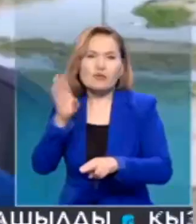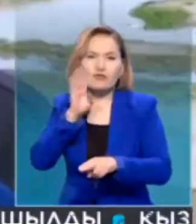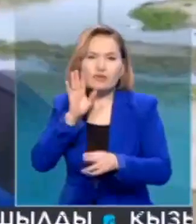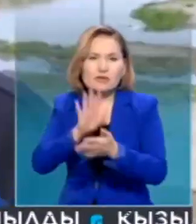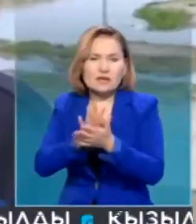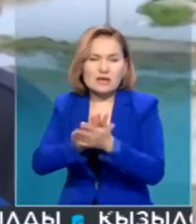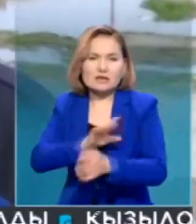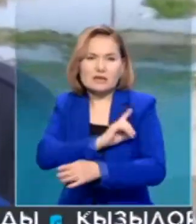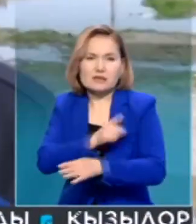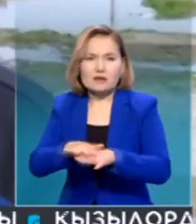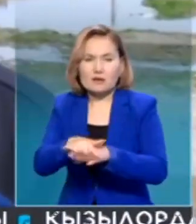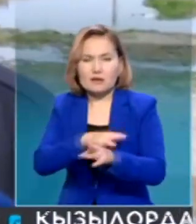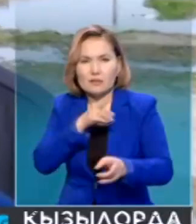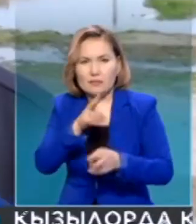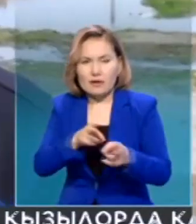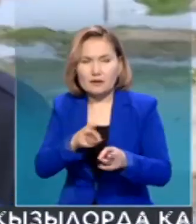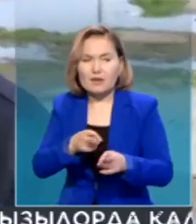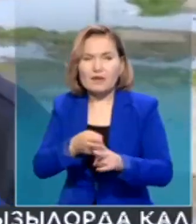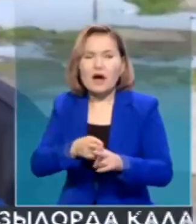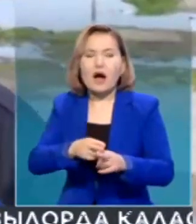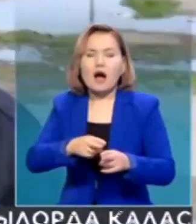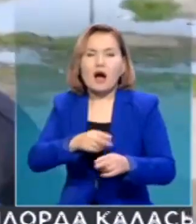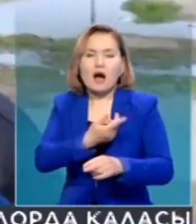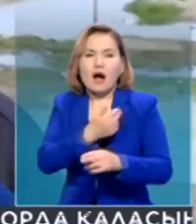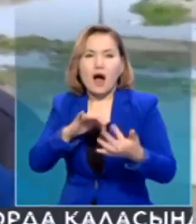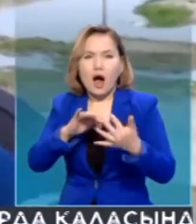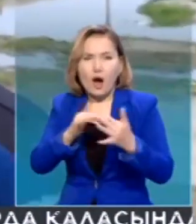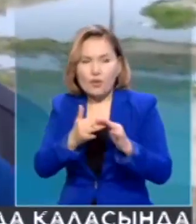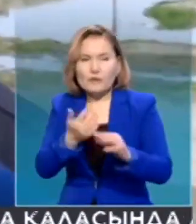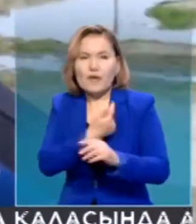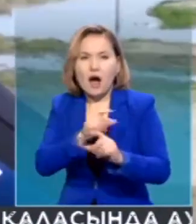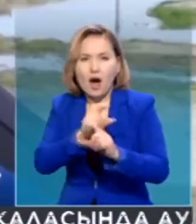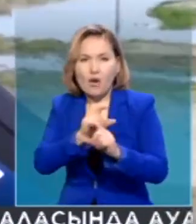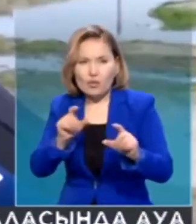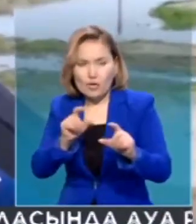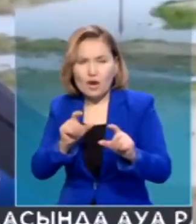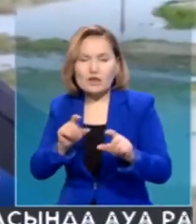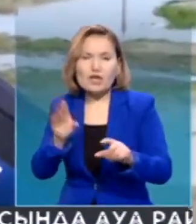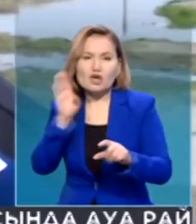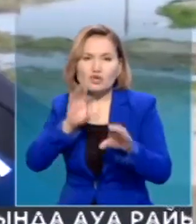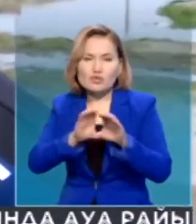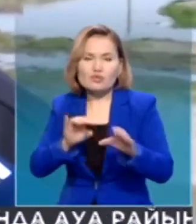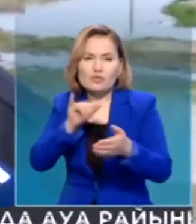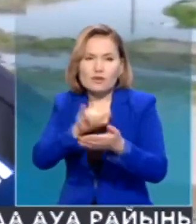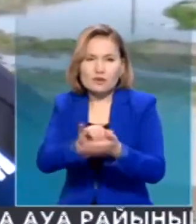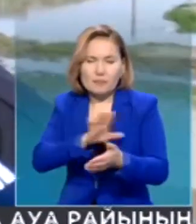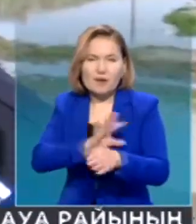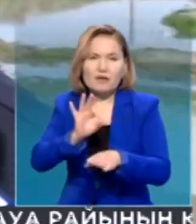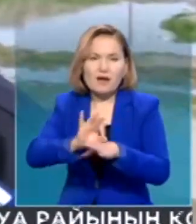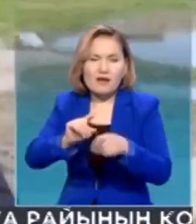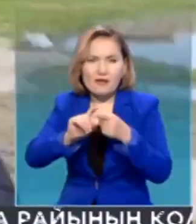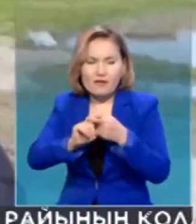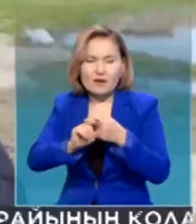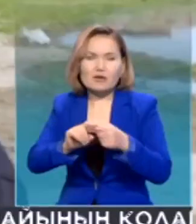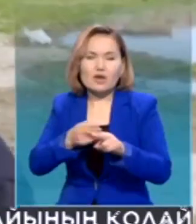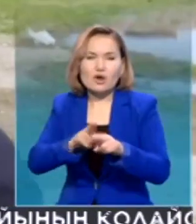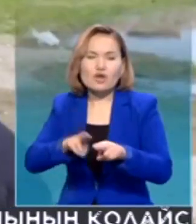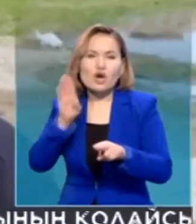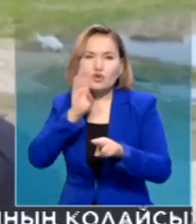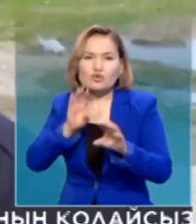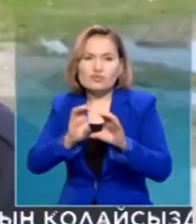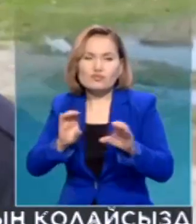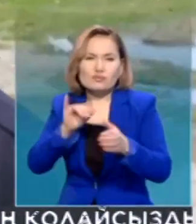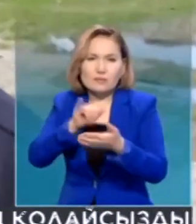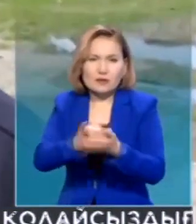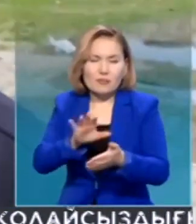үрейленеді. Аудандық аурухана қосылған, мынау емхана қосылған, сосын мына жақта инфекционный жаңа отделение бар, сол қосылған. Ертең шыбын